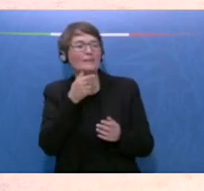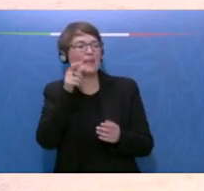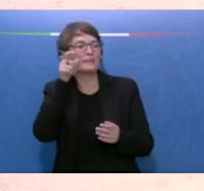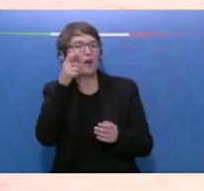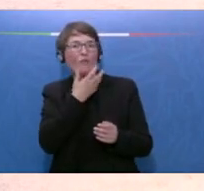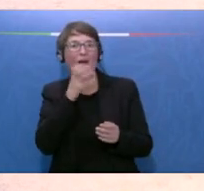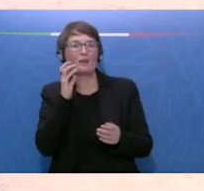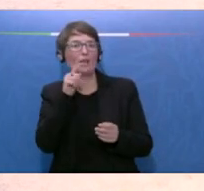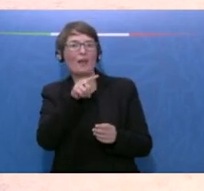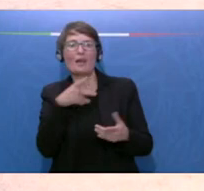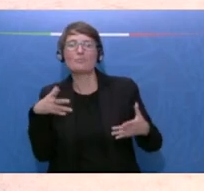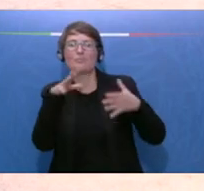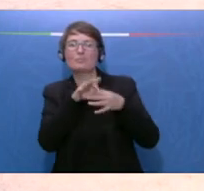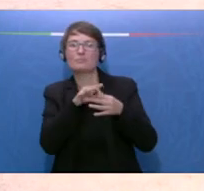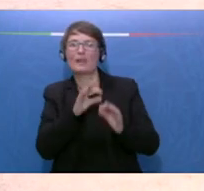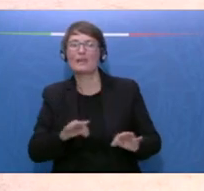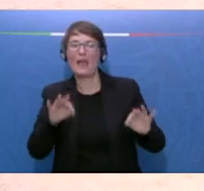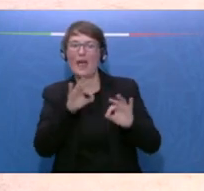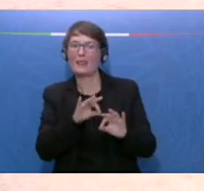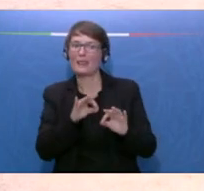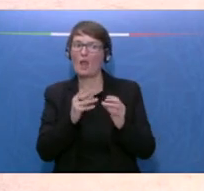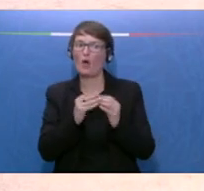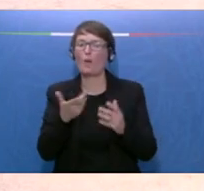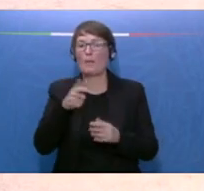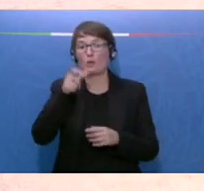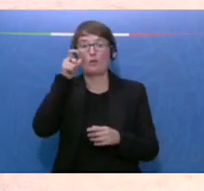very difficult to begin to